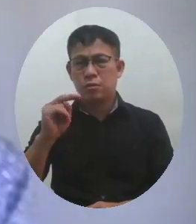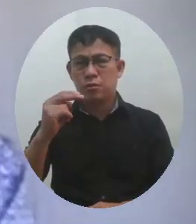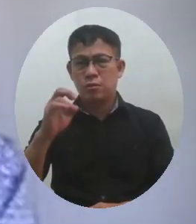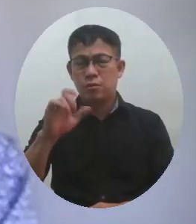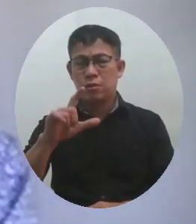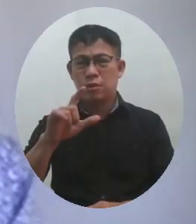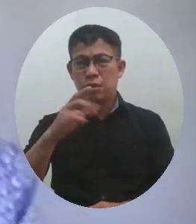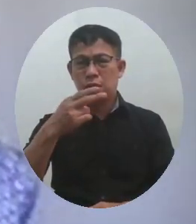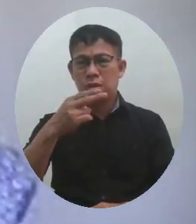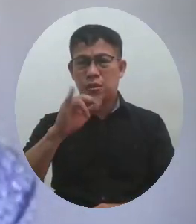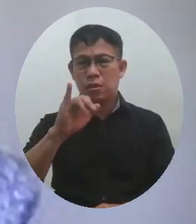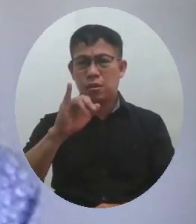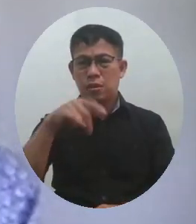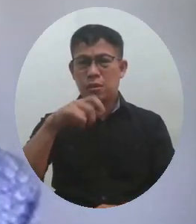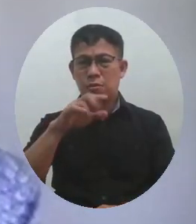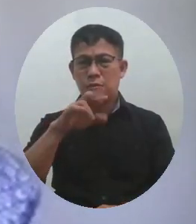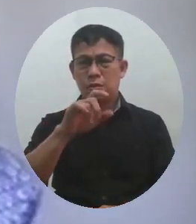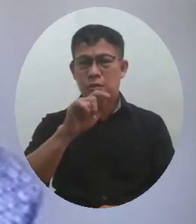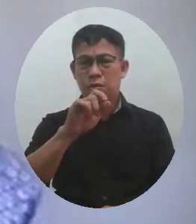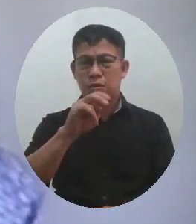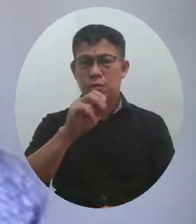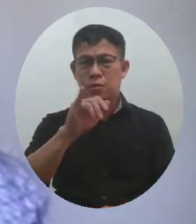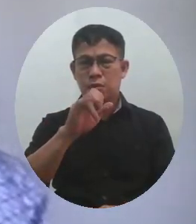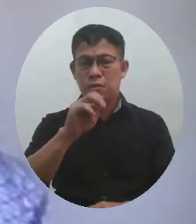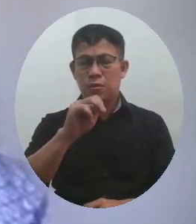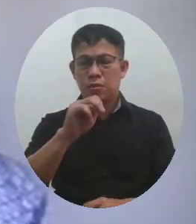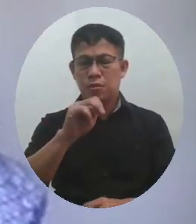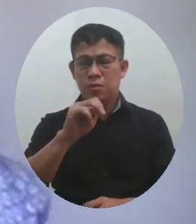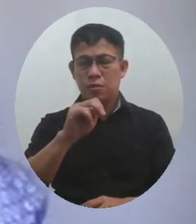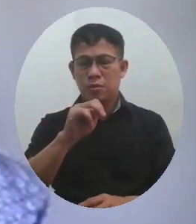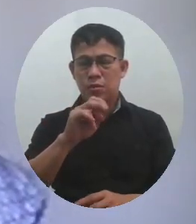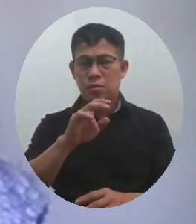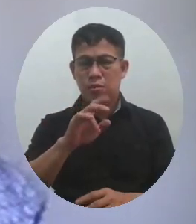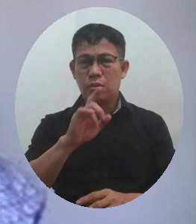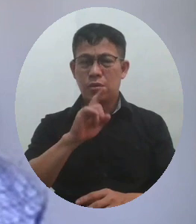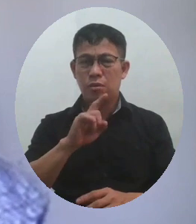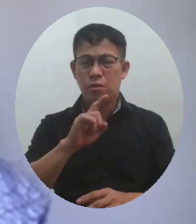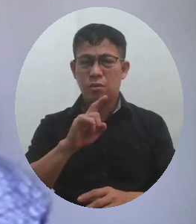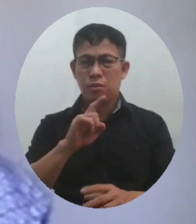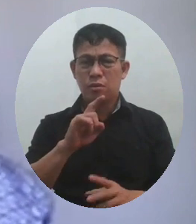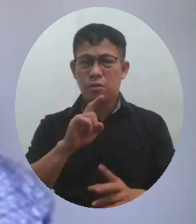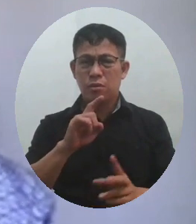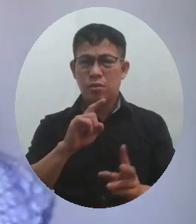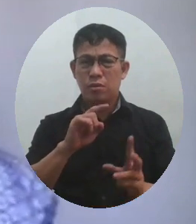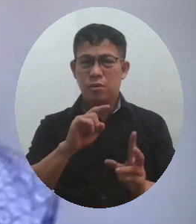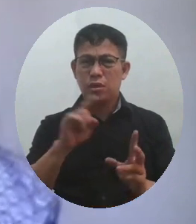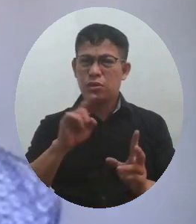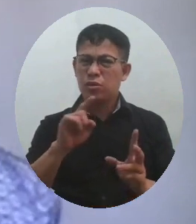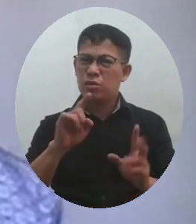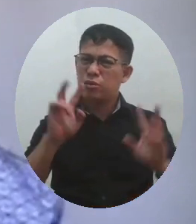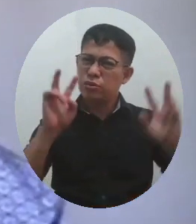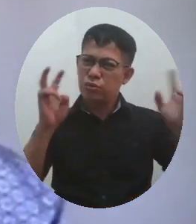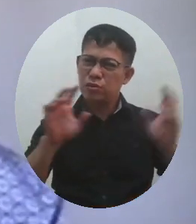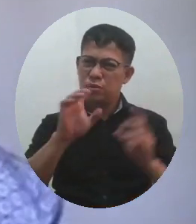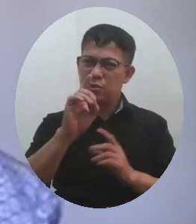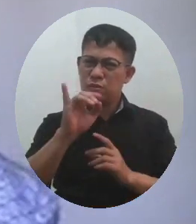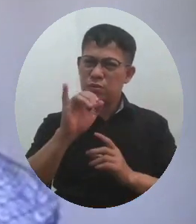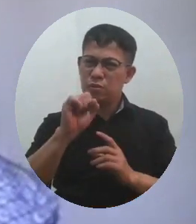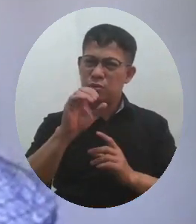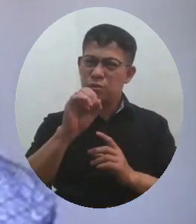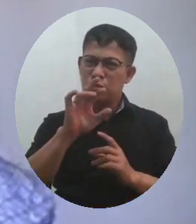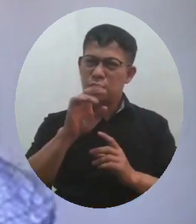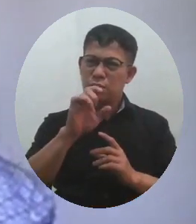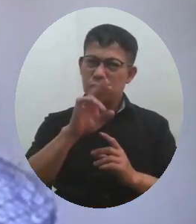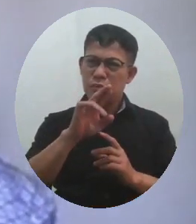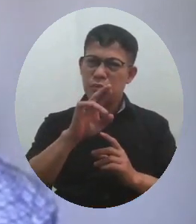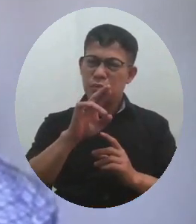Ang congenital hyperplasia. Ang problema nito, genetic problem nito, ay pangkat ng mga disorder